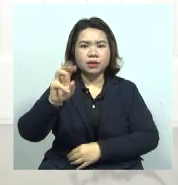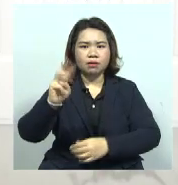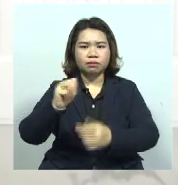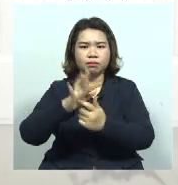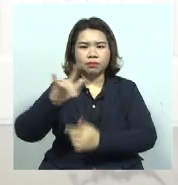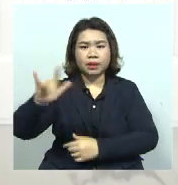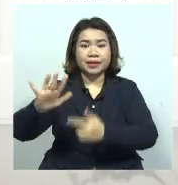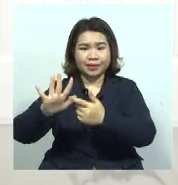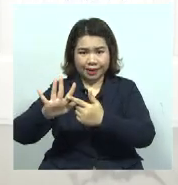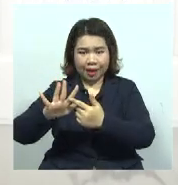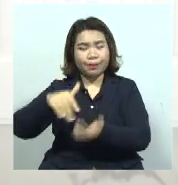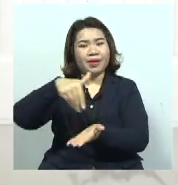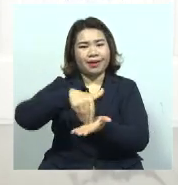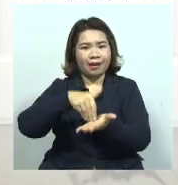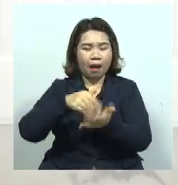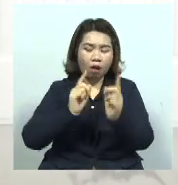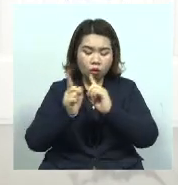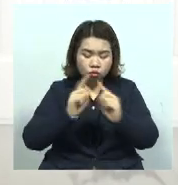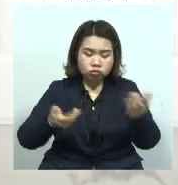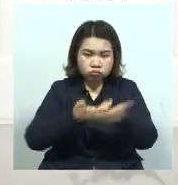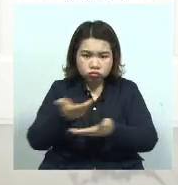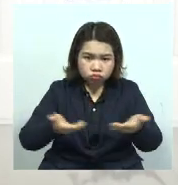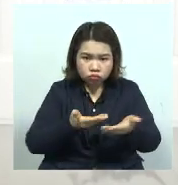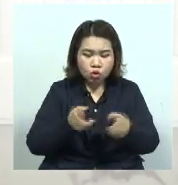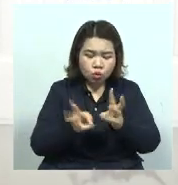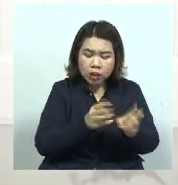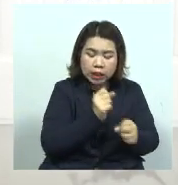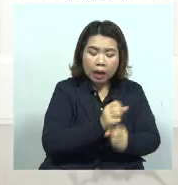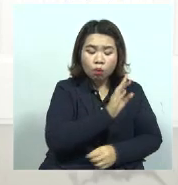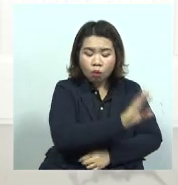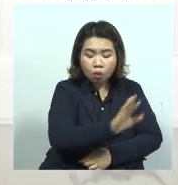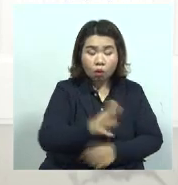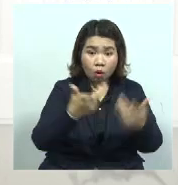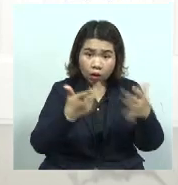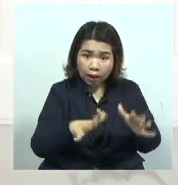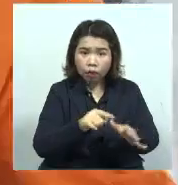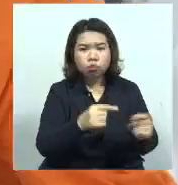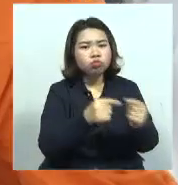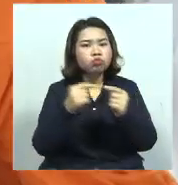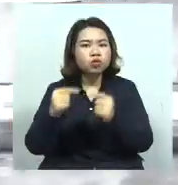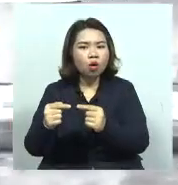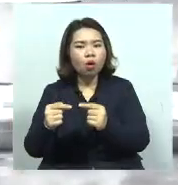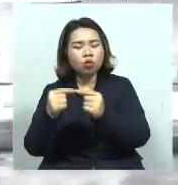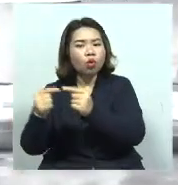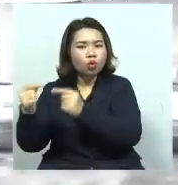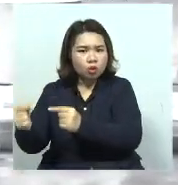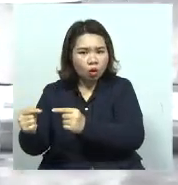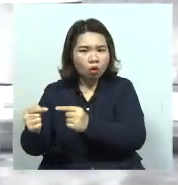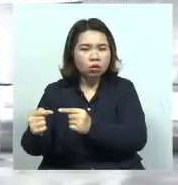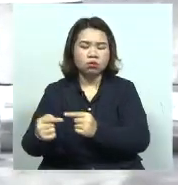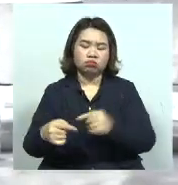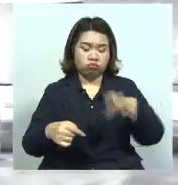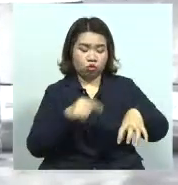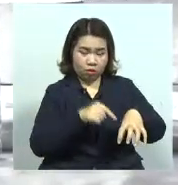เป็นเวทีกลางในการแลกเปลี่ยนเรียนรู้ผลการขับเคลื่อนของหน่วยงานองค์กรในระดับกระทรวงและระดับจังหวัดเพื่อสร้าง